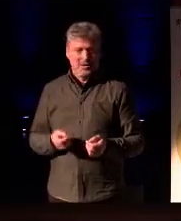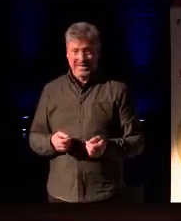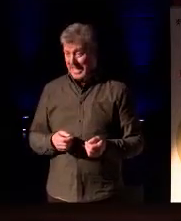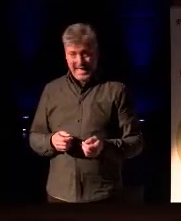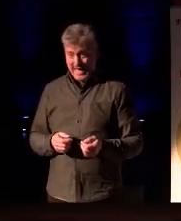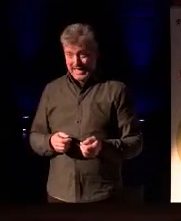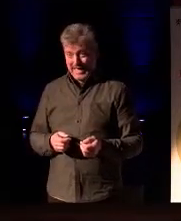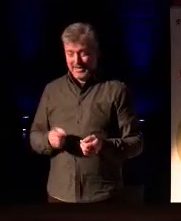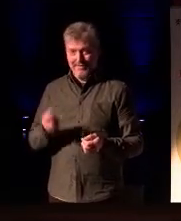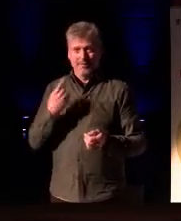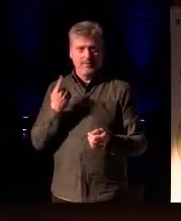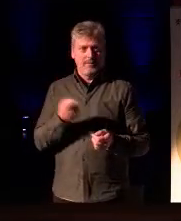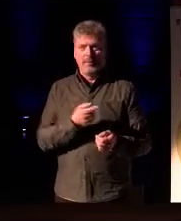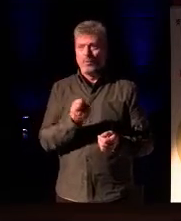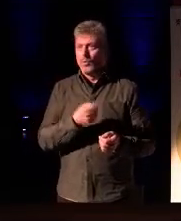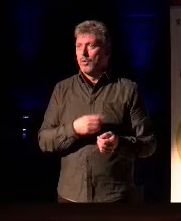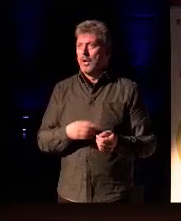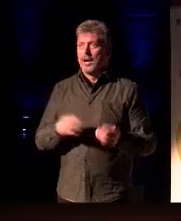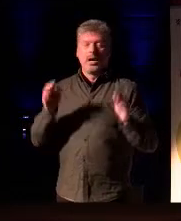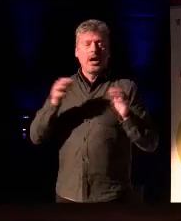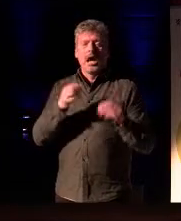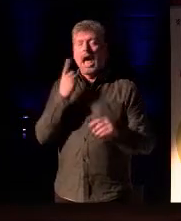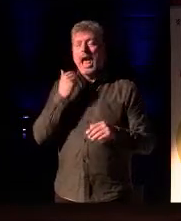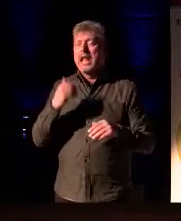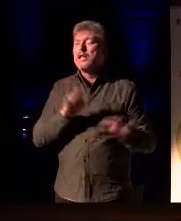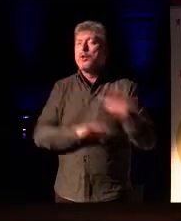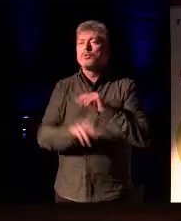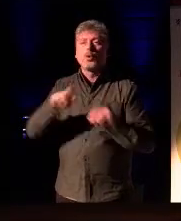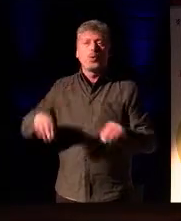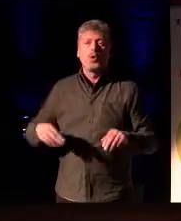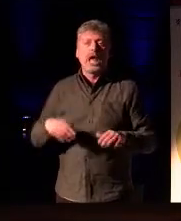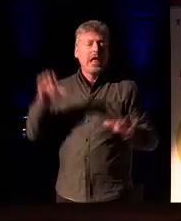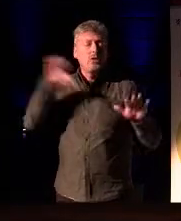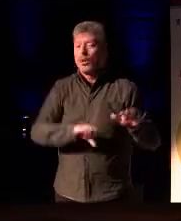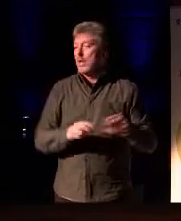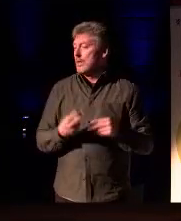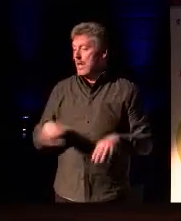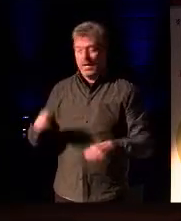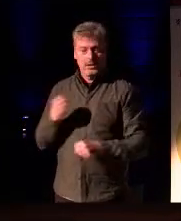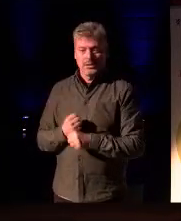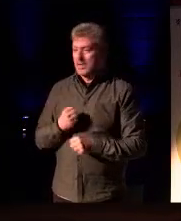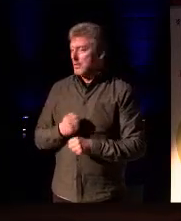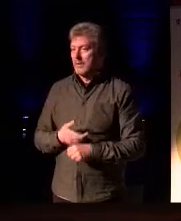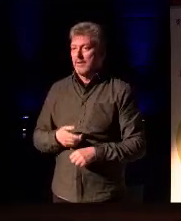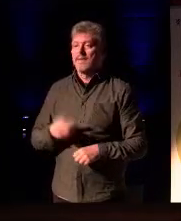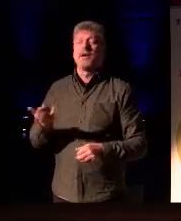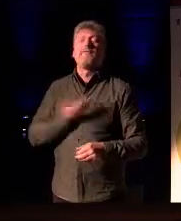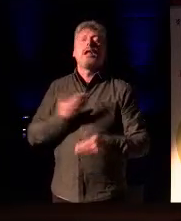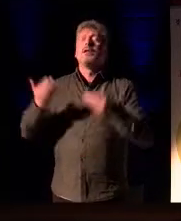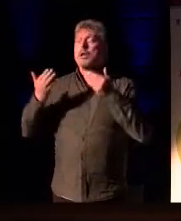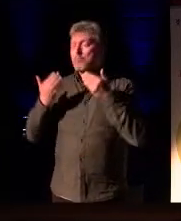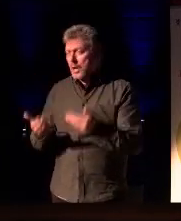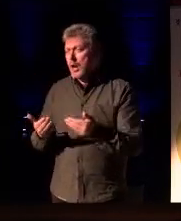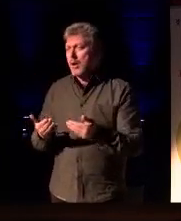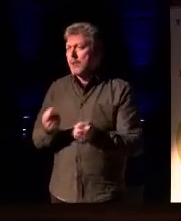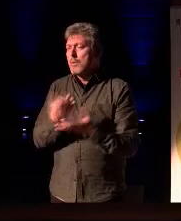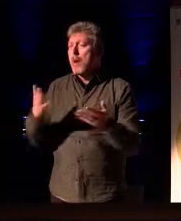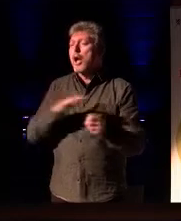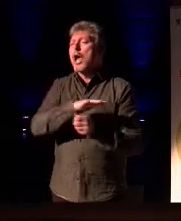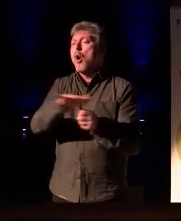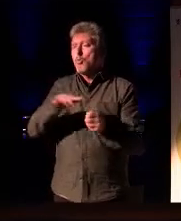fortelle liksom at vi har en forferdelig dårlig eldreomsorg. Det har vi ikke i Norge. Vi har en veldig god eldreomsorg. På veldig mange